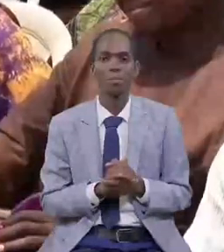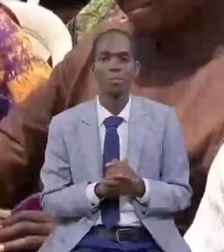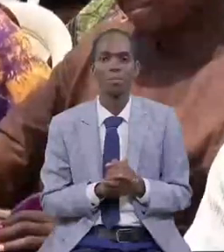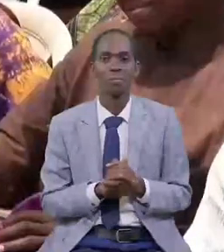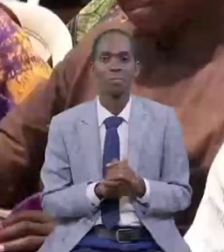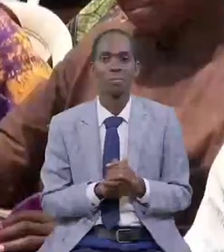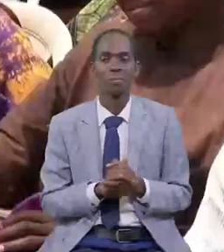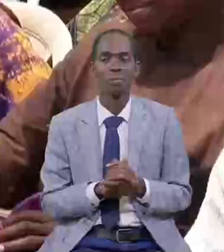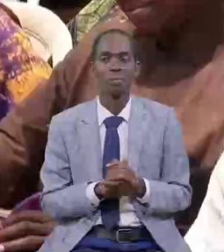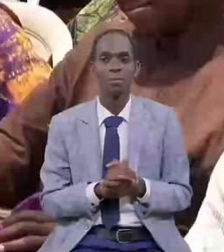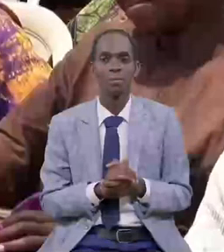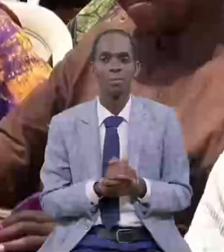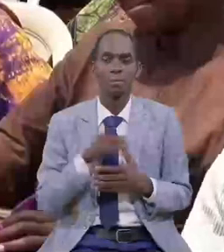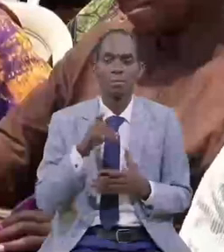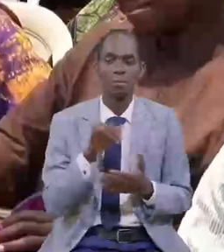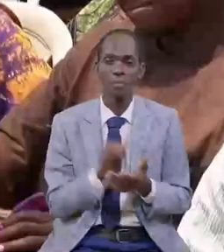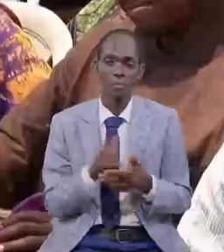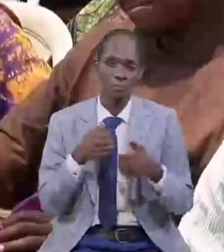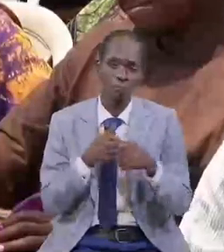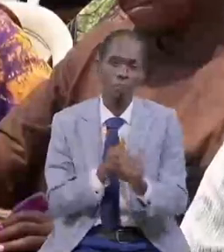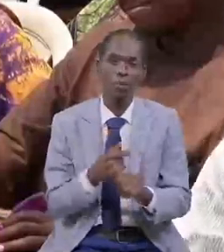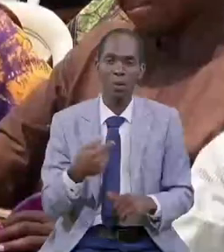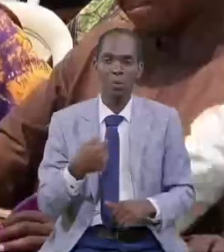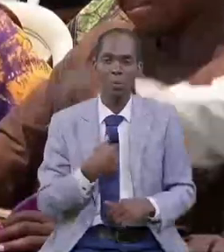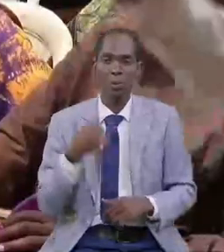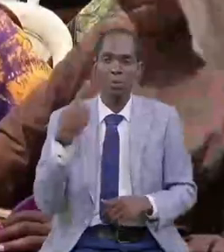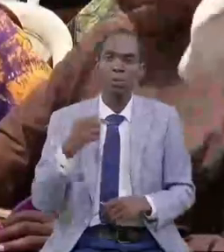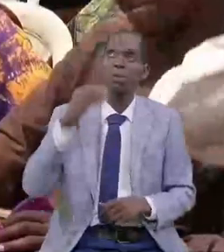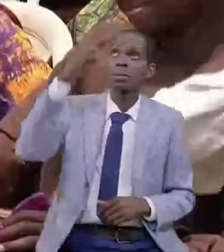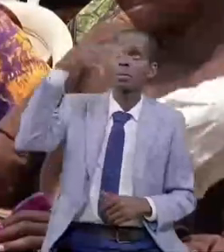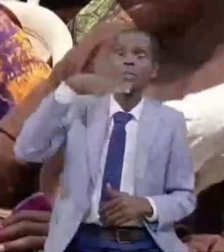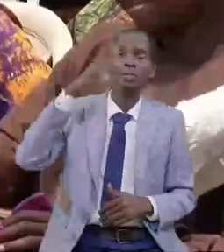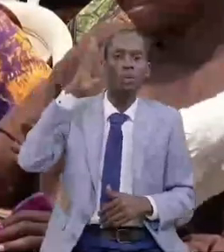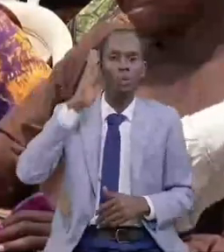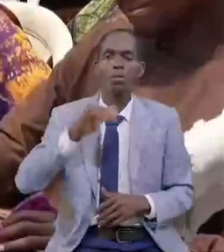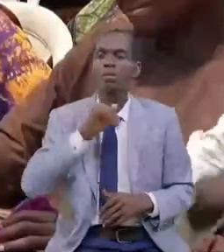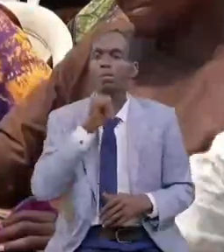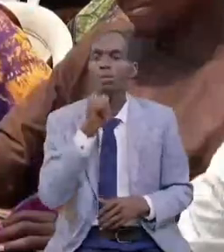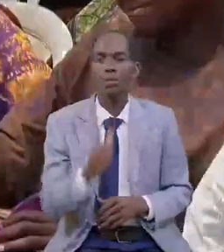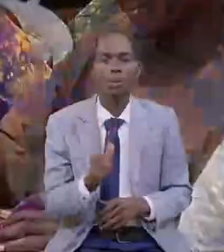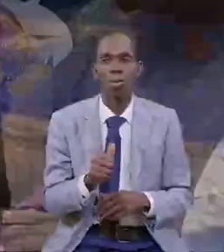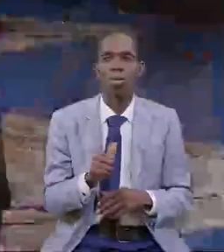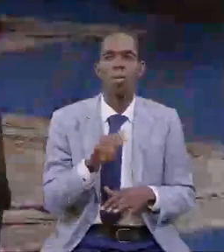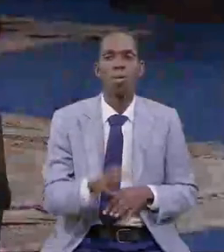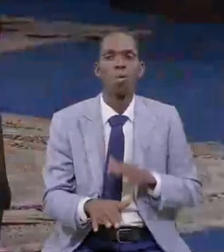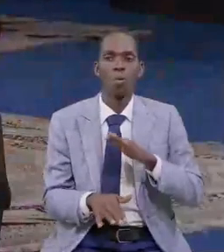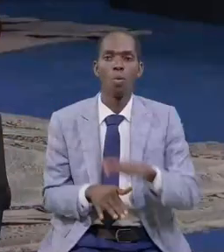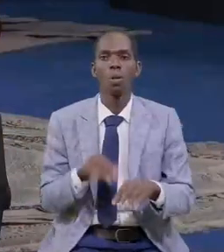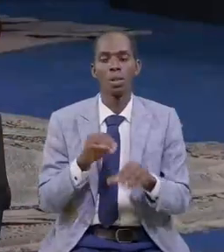suit celui qui me suit moi la lumière ne marchera pas dans les